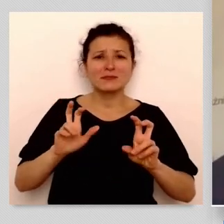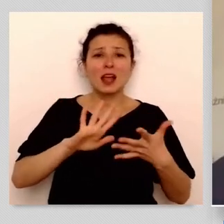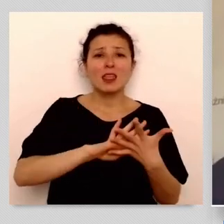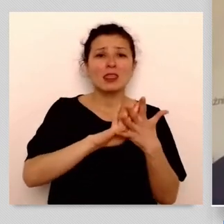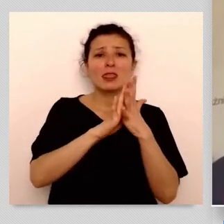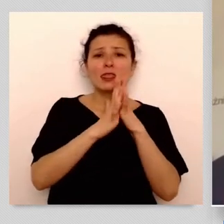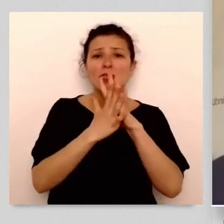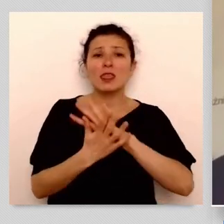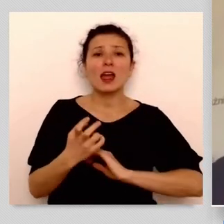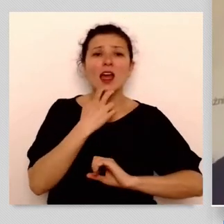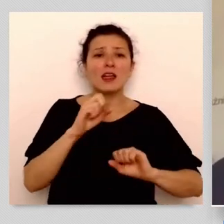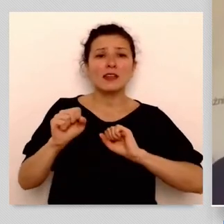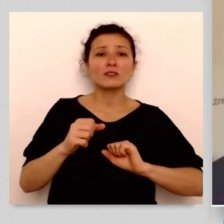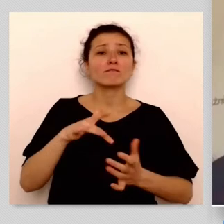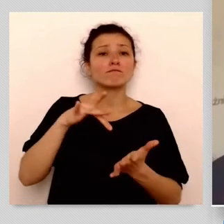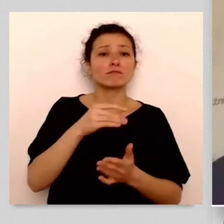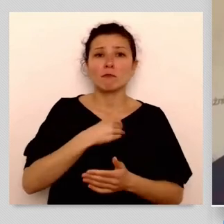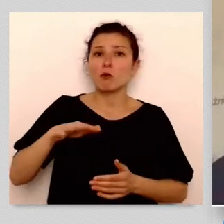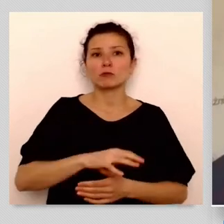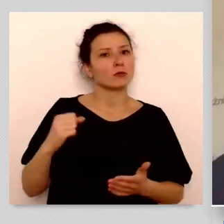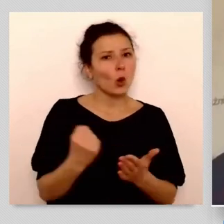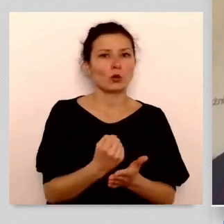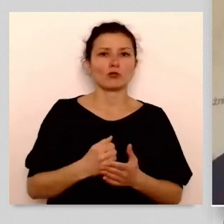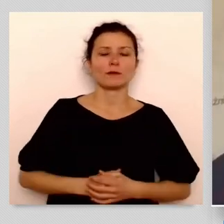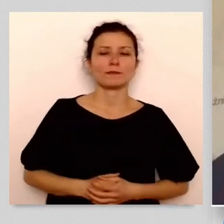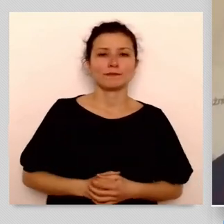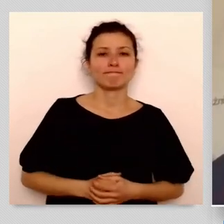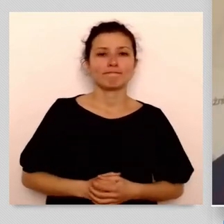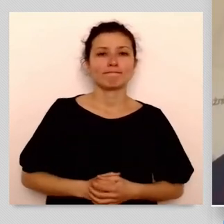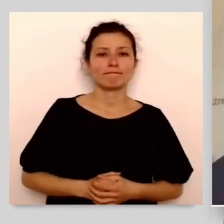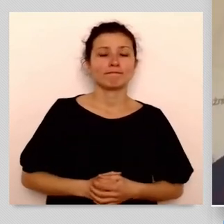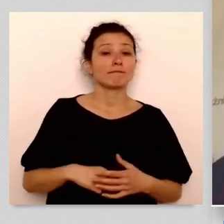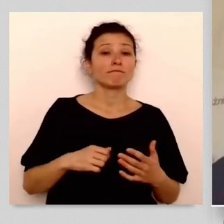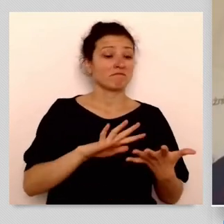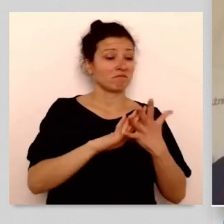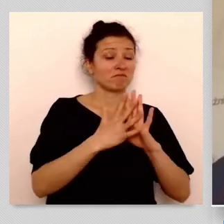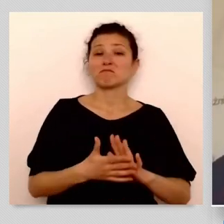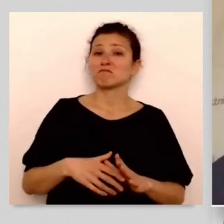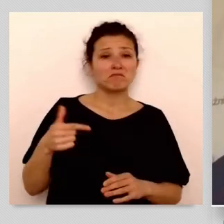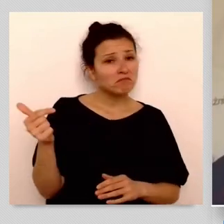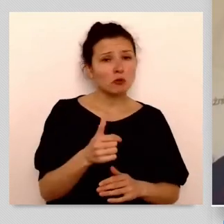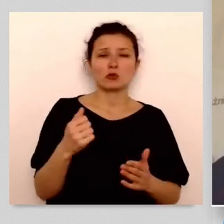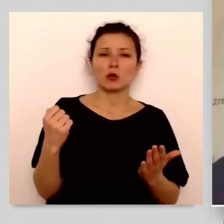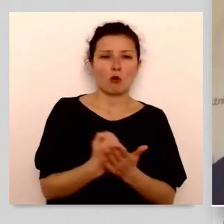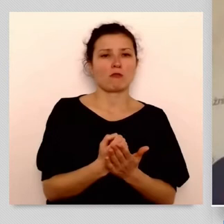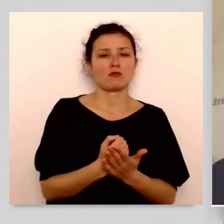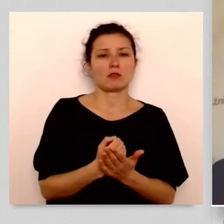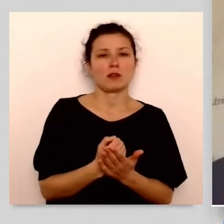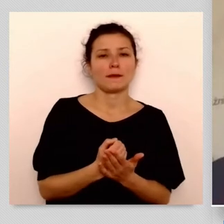Transformacja energetyczna w Polsce jest konieczna. Konieczność tej transformacji energetycznej